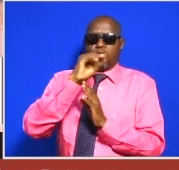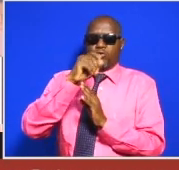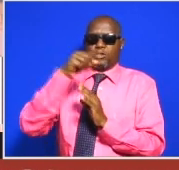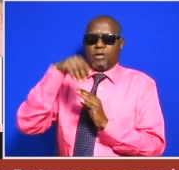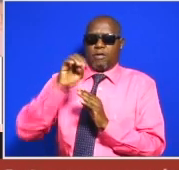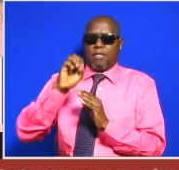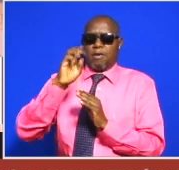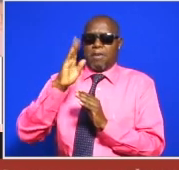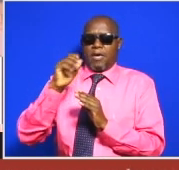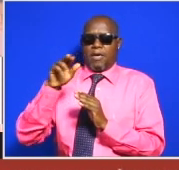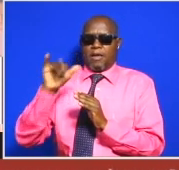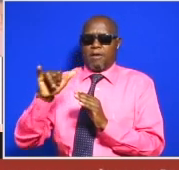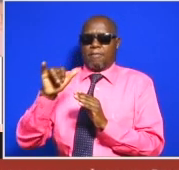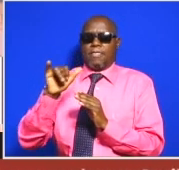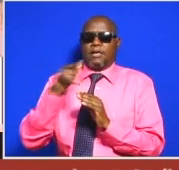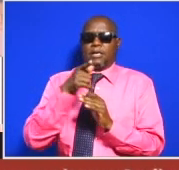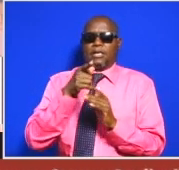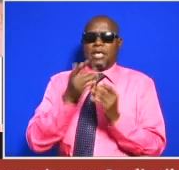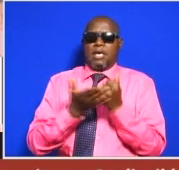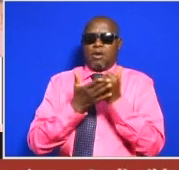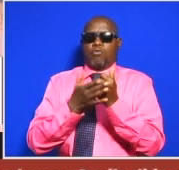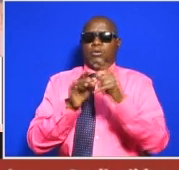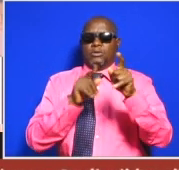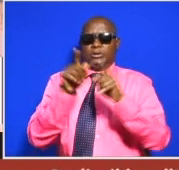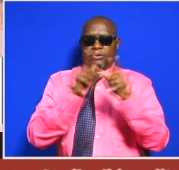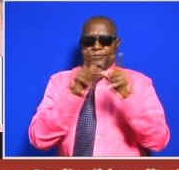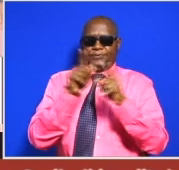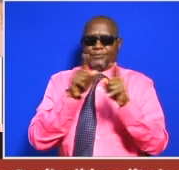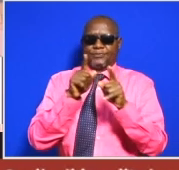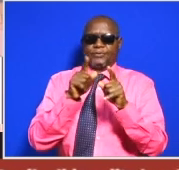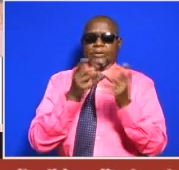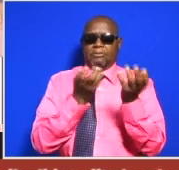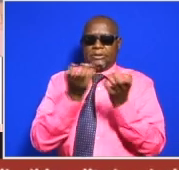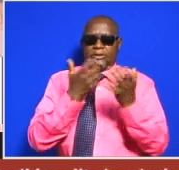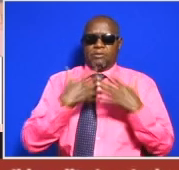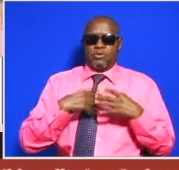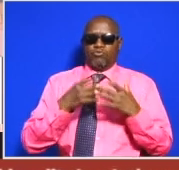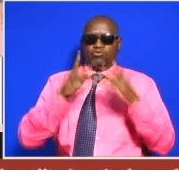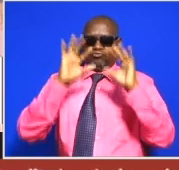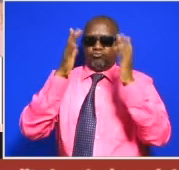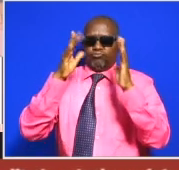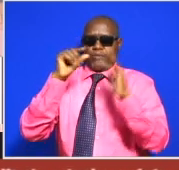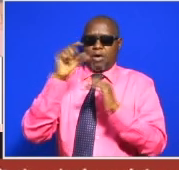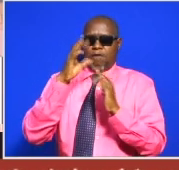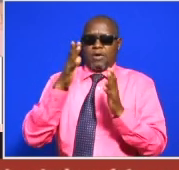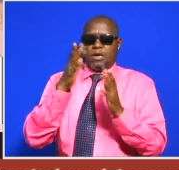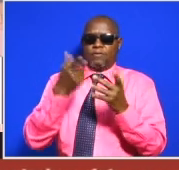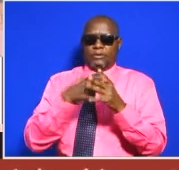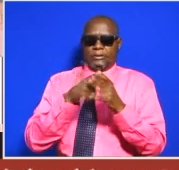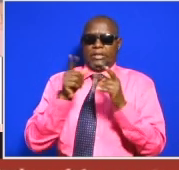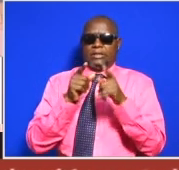kwa muda imekuwa ikitatiza shughuli za usafiri. Wafanyi biashara hao wamemshukuru gavana kwa kuanzisha shughuli hiyo, kwa